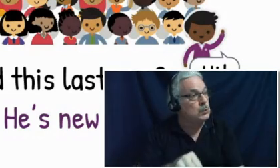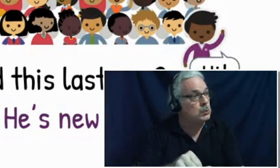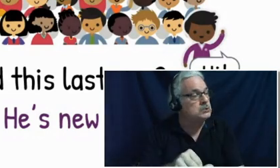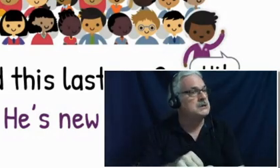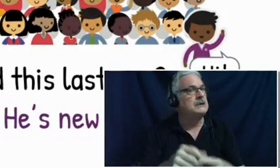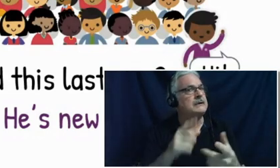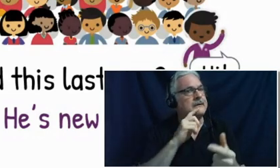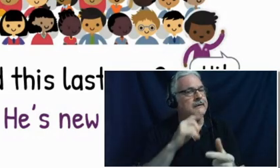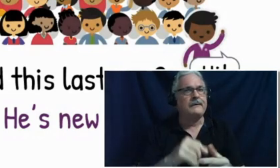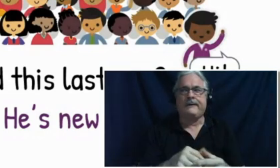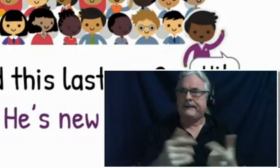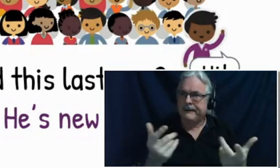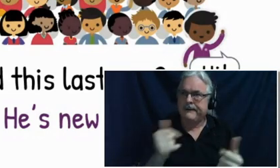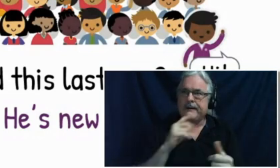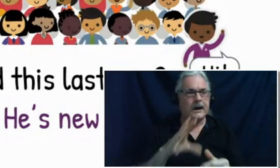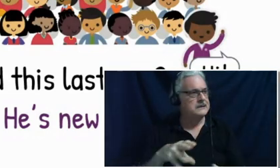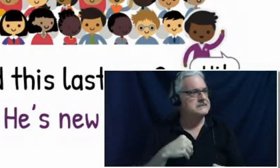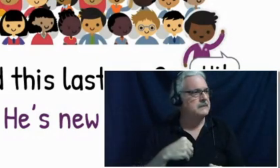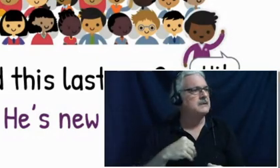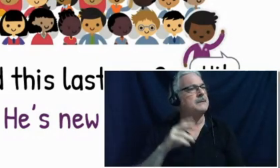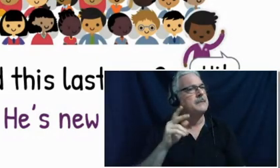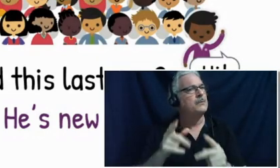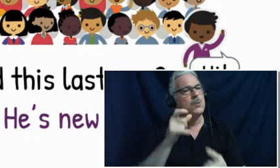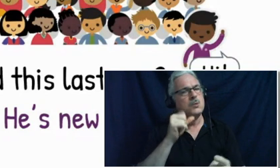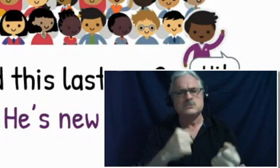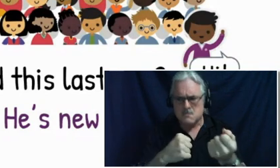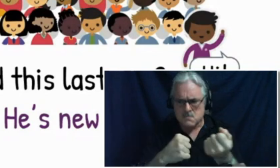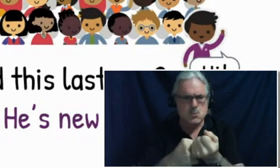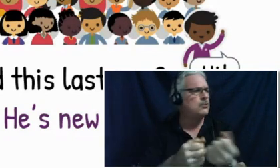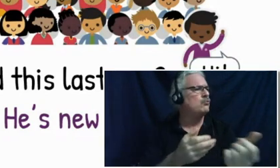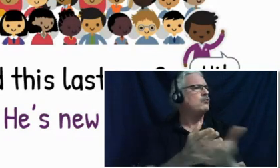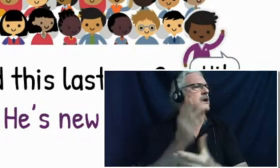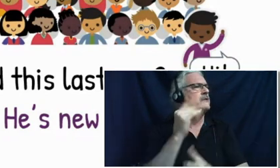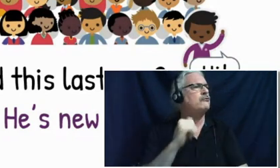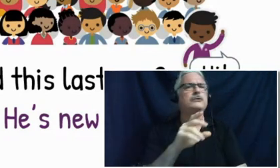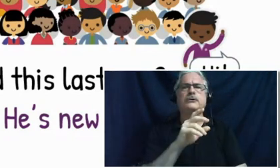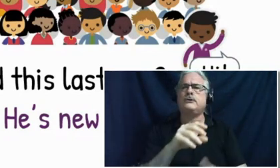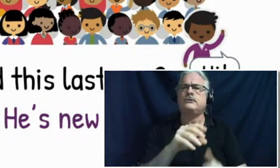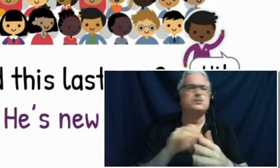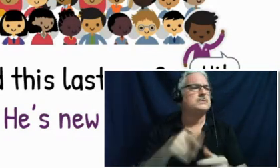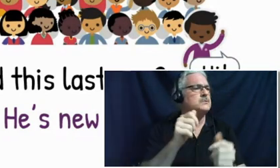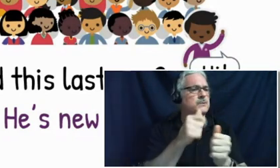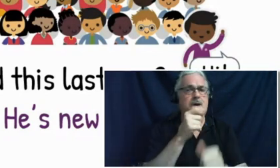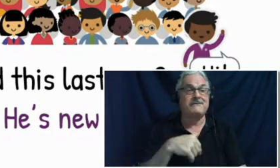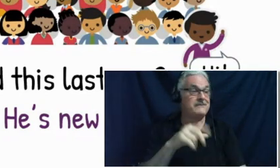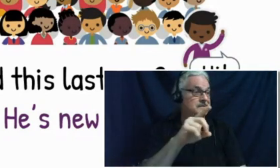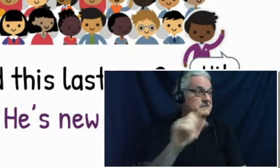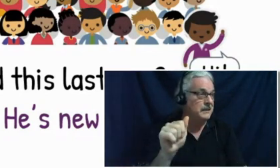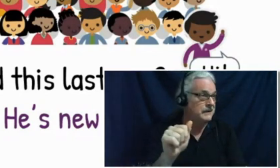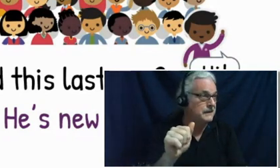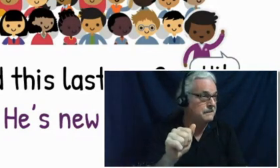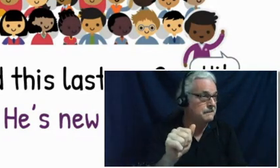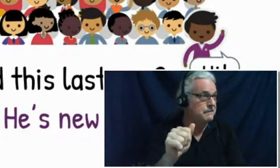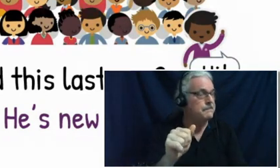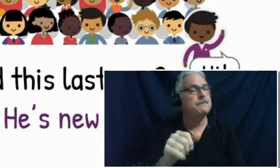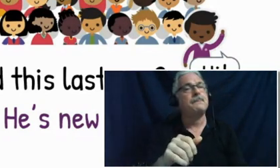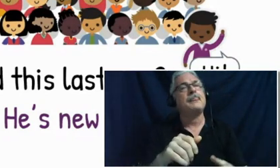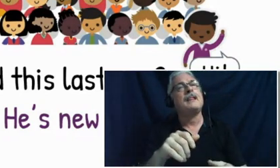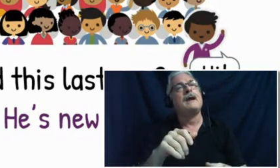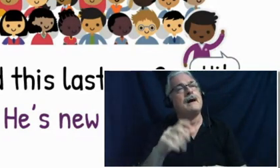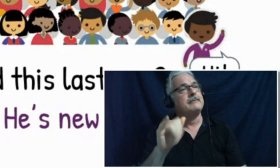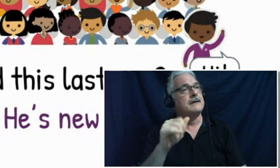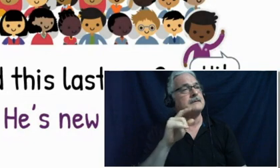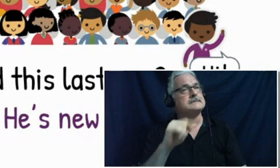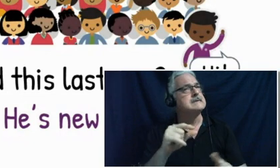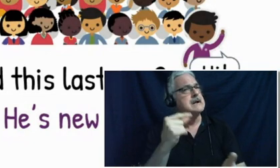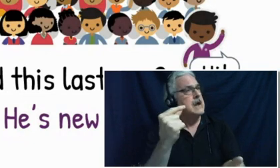sont défendus de façon puissante par ceux qui appuient les droits des handicapés. C'est grâce à leur effort que le droit à l'éducation inclusive est